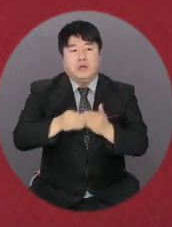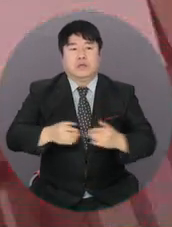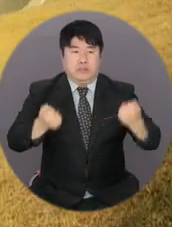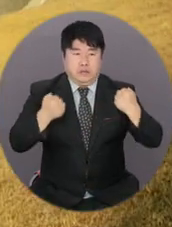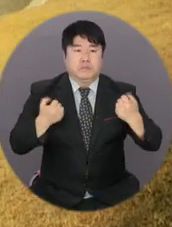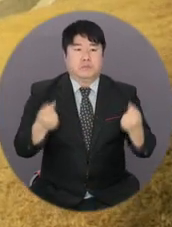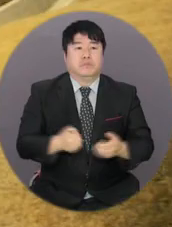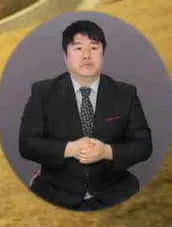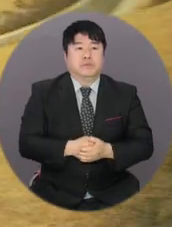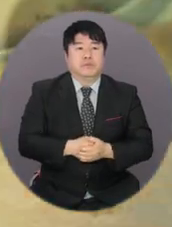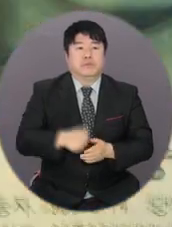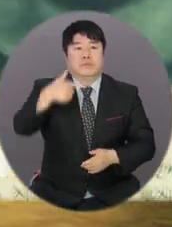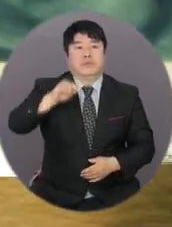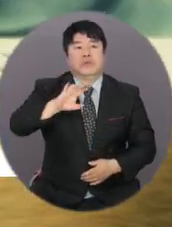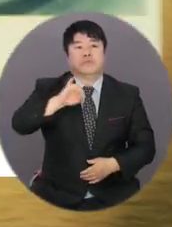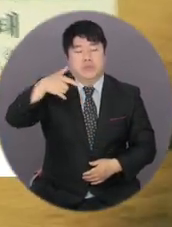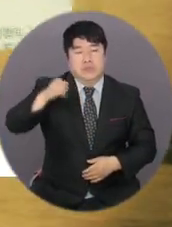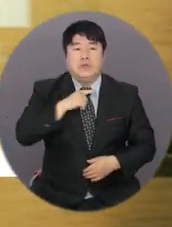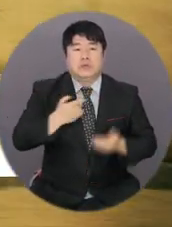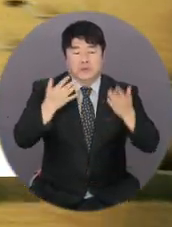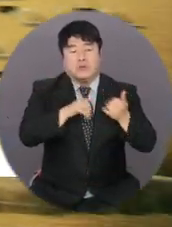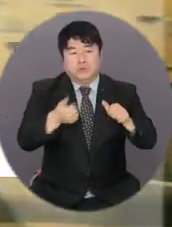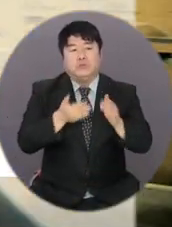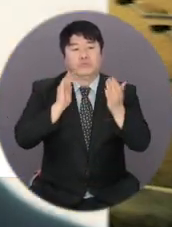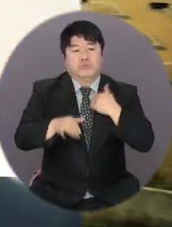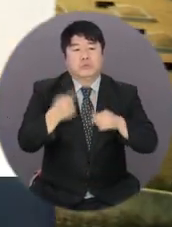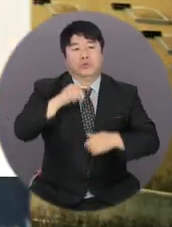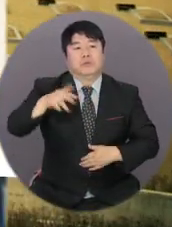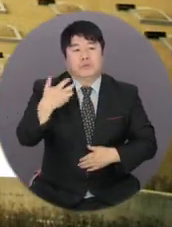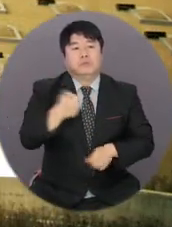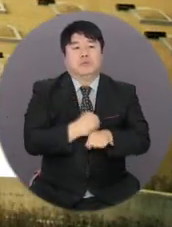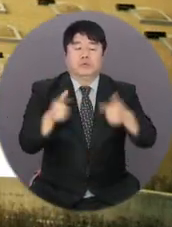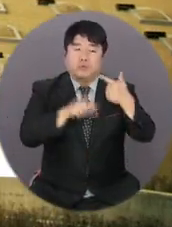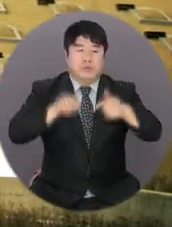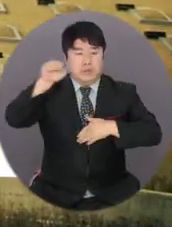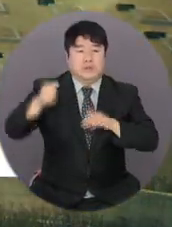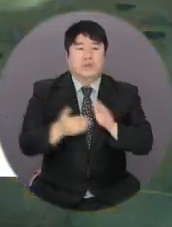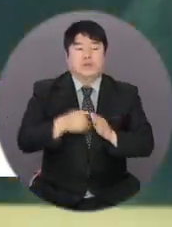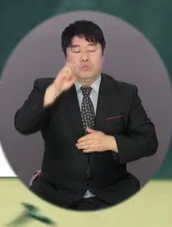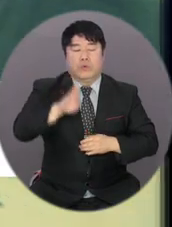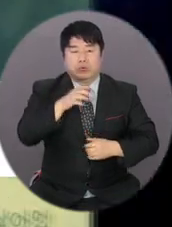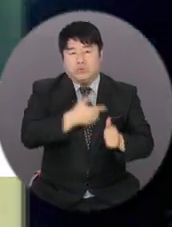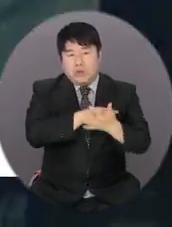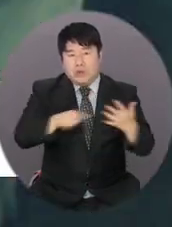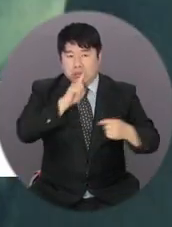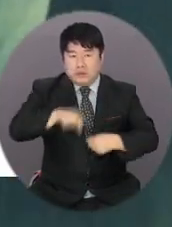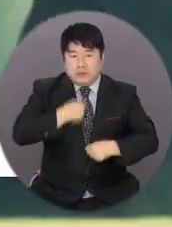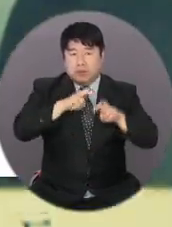힘입니다. 김의기 열사의 죽음 이후 1987년 6월 항쟁까지 광주 학살 진상 규명을